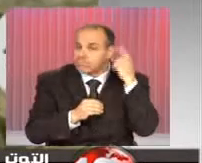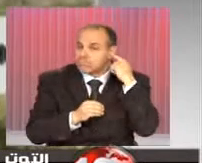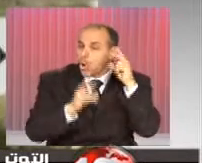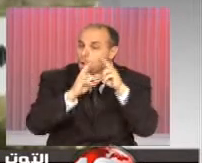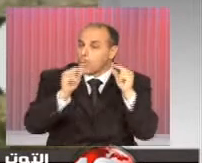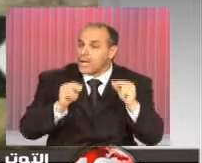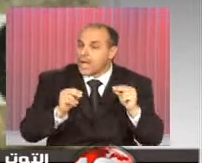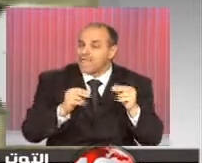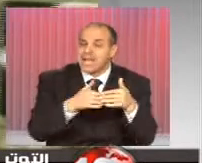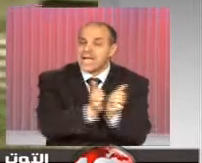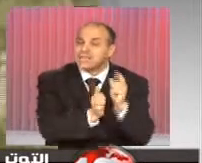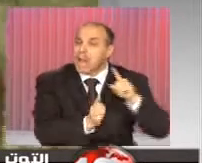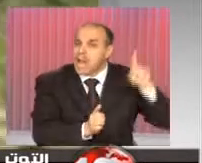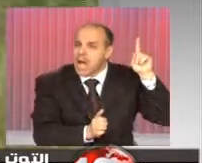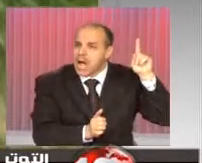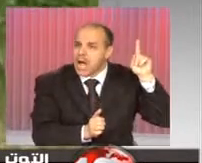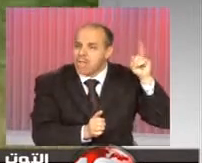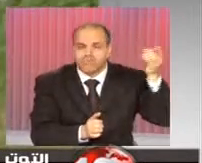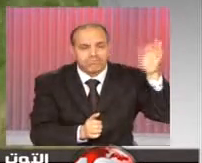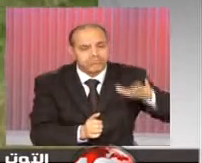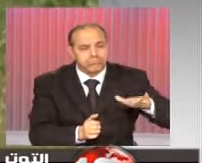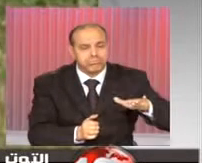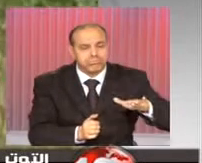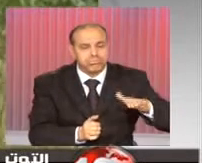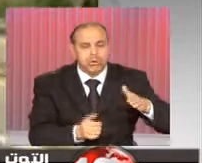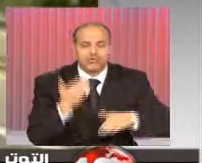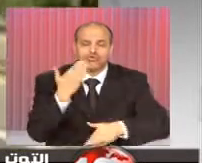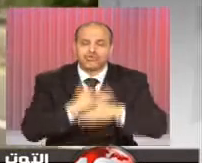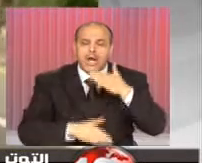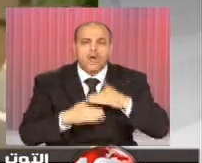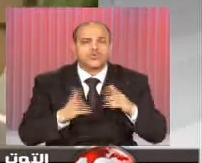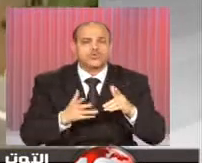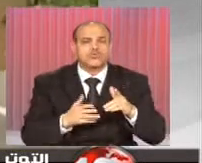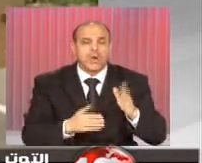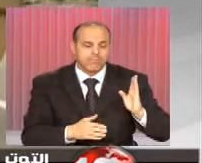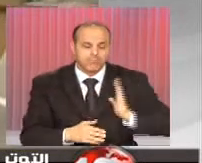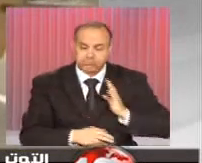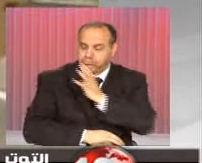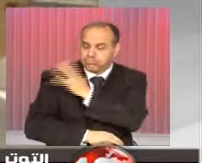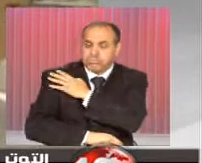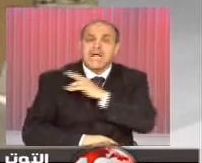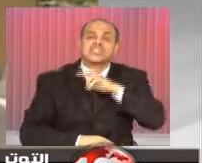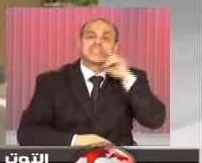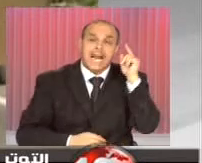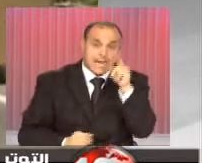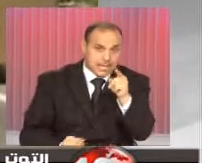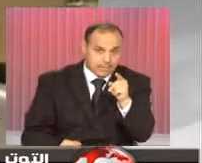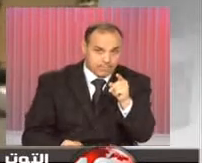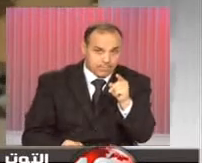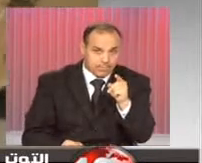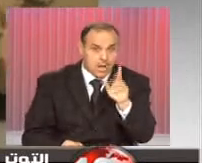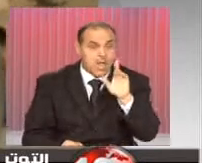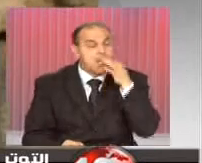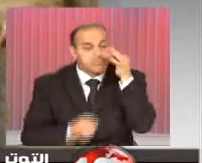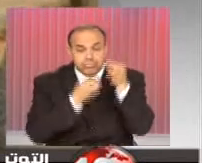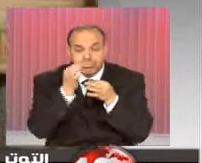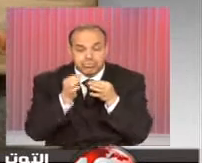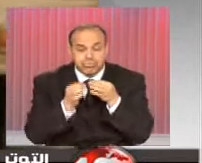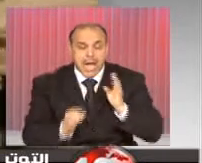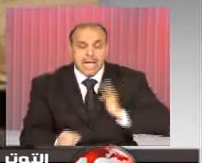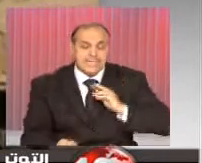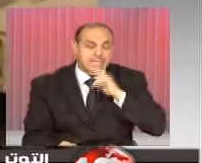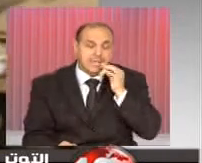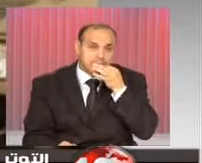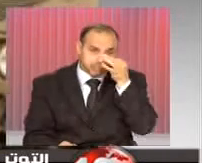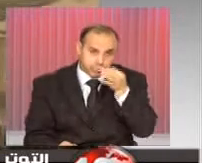لبنانية في حزب الله في سقوط عدد من القتلى والجرحى في صفوف الضباط والجنود الإسرائيليين، غير أن المتحدث باسم الجيش